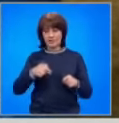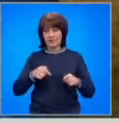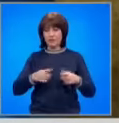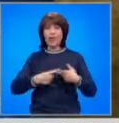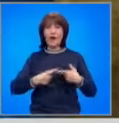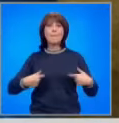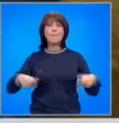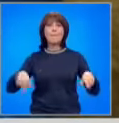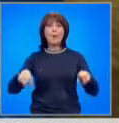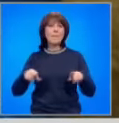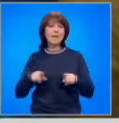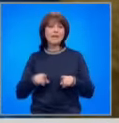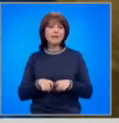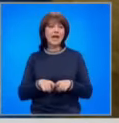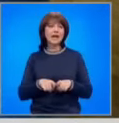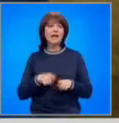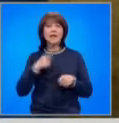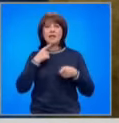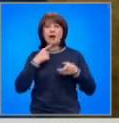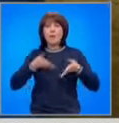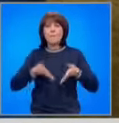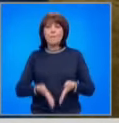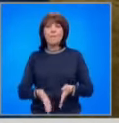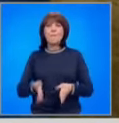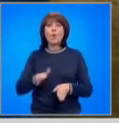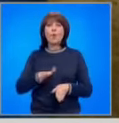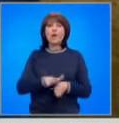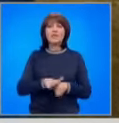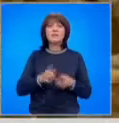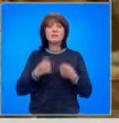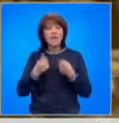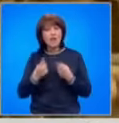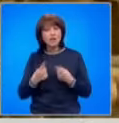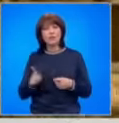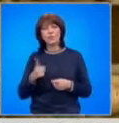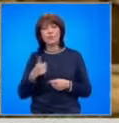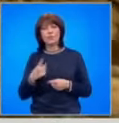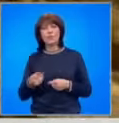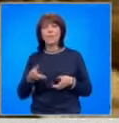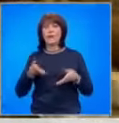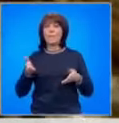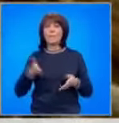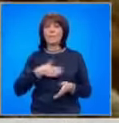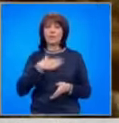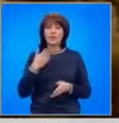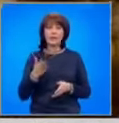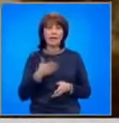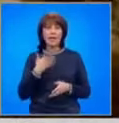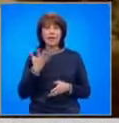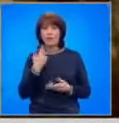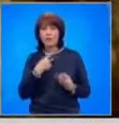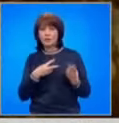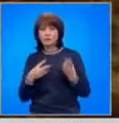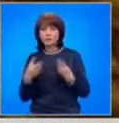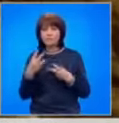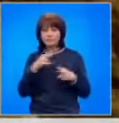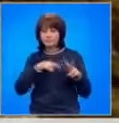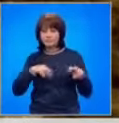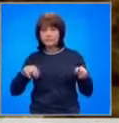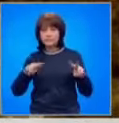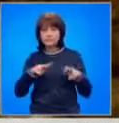помещение, за да погребат много други мъртви. След като проучили и премахнали няколко пласта, се